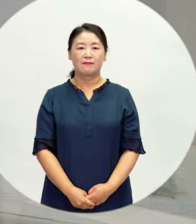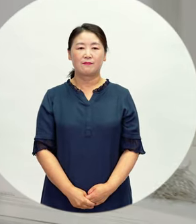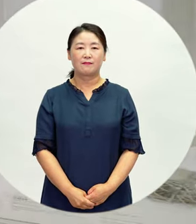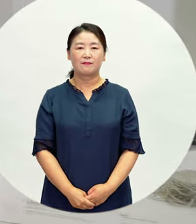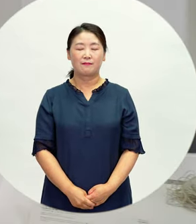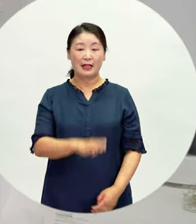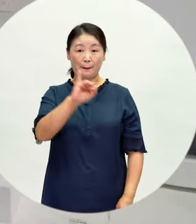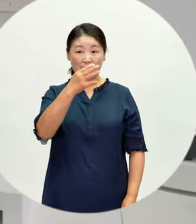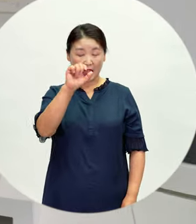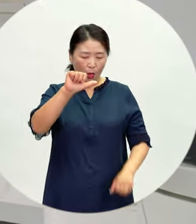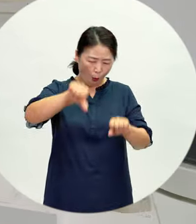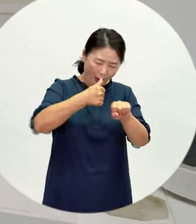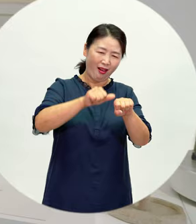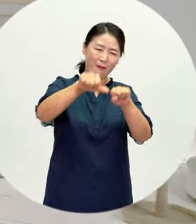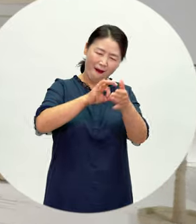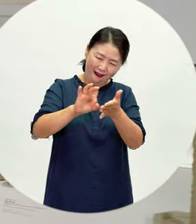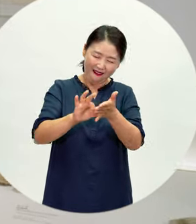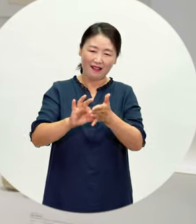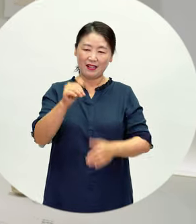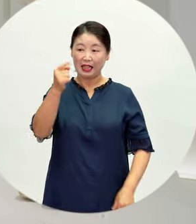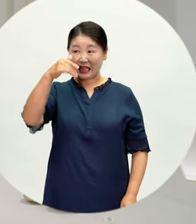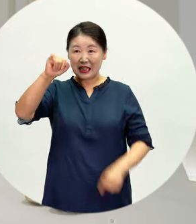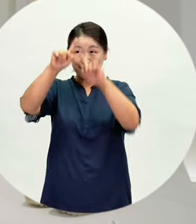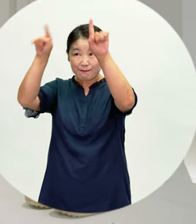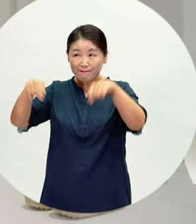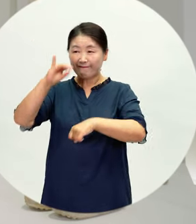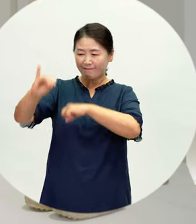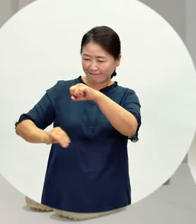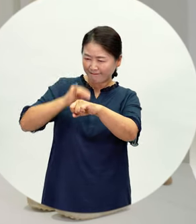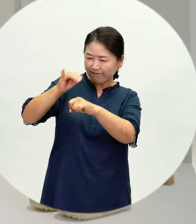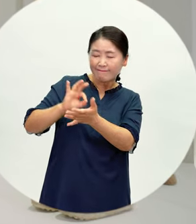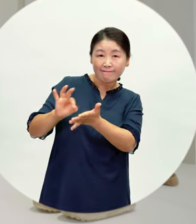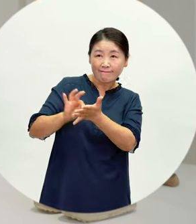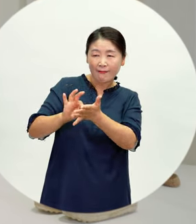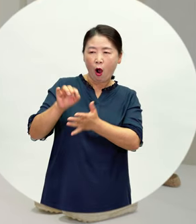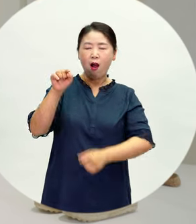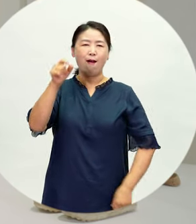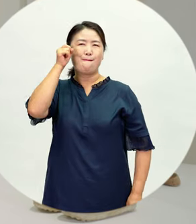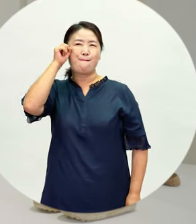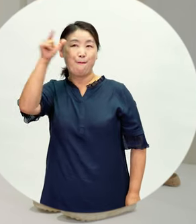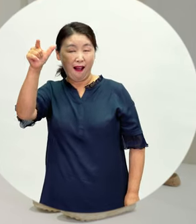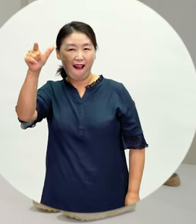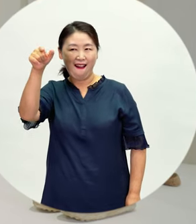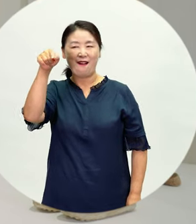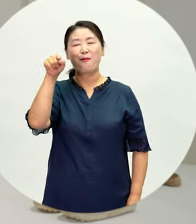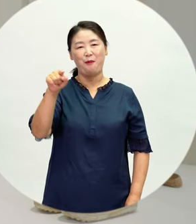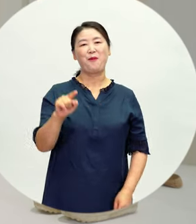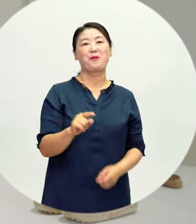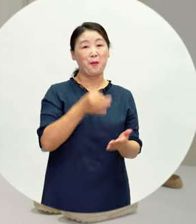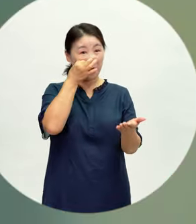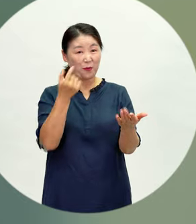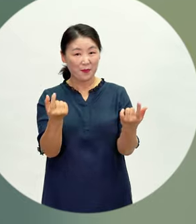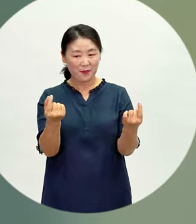비단은 500년을 가고 한지는 1000년이 간다는 말이 있습니다. 그만큼 한지의 우수성을 단 한 문장으로 설명하는